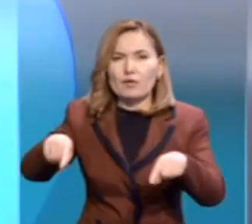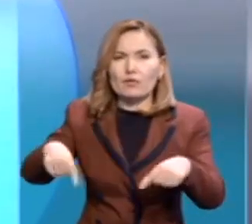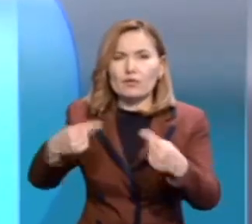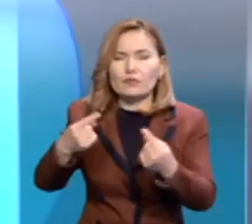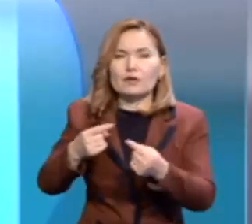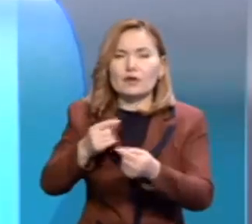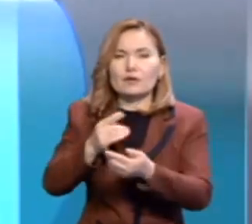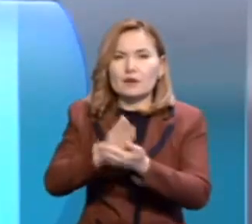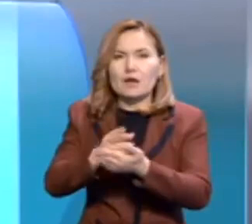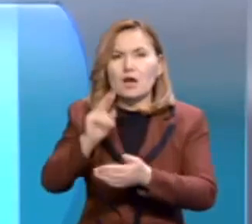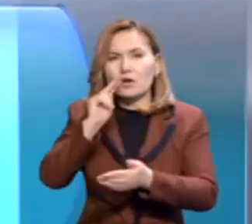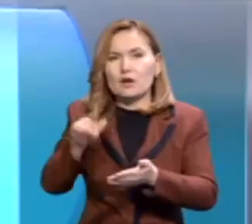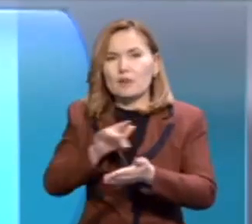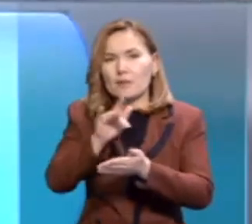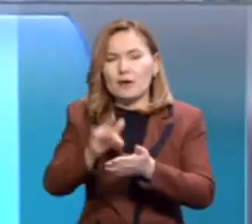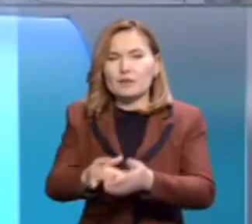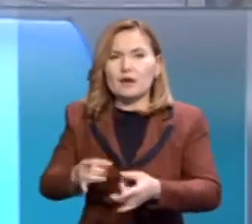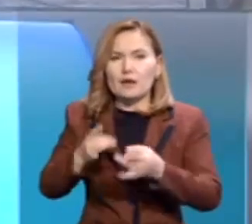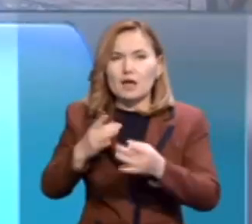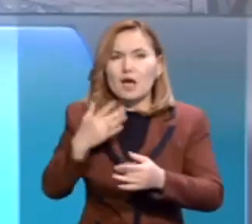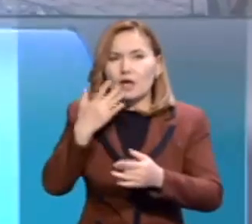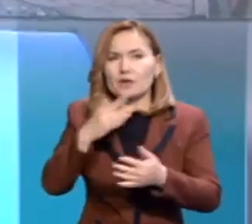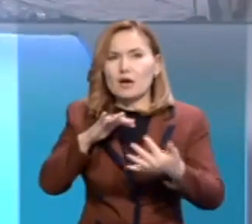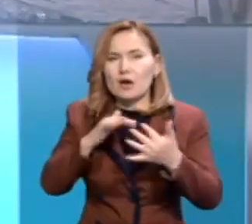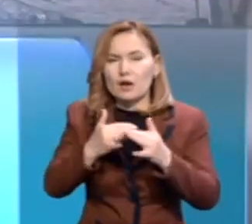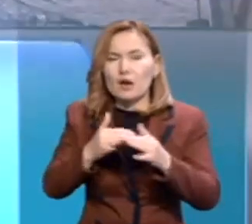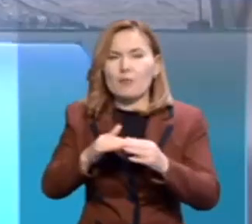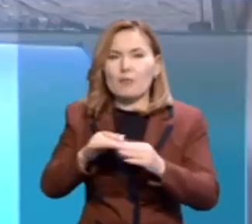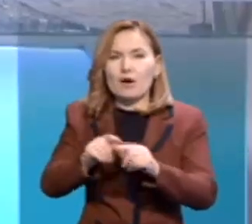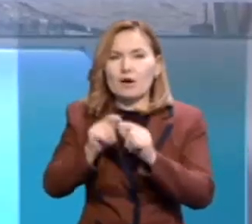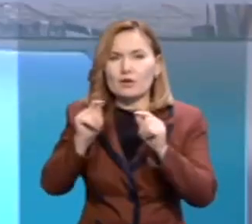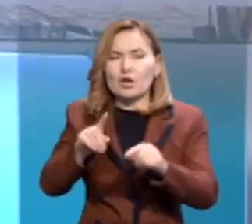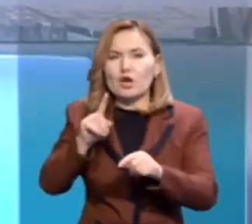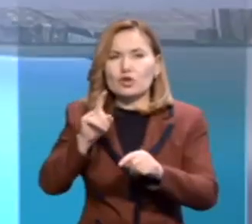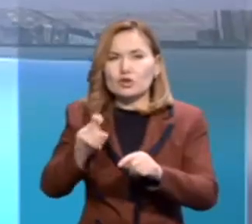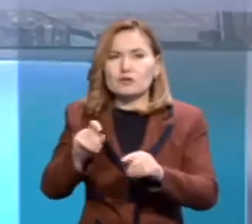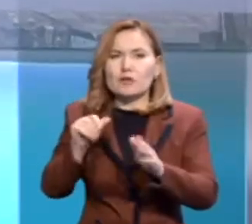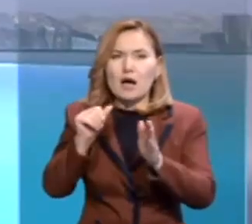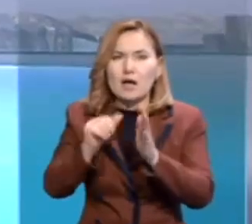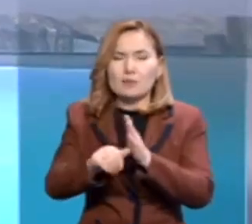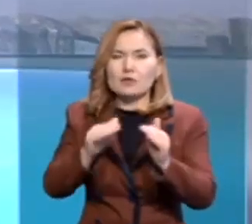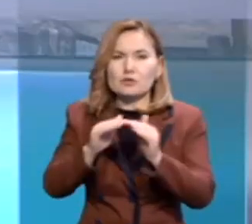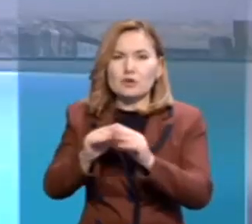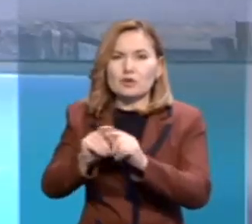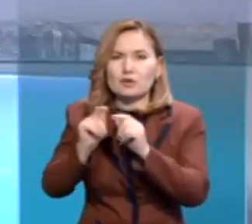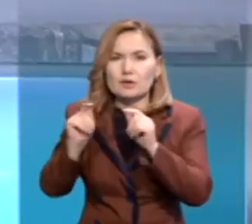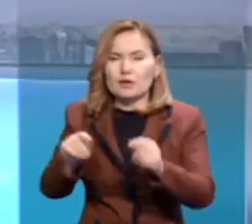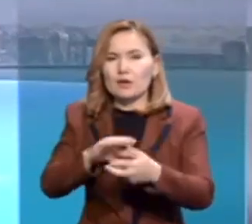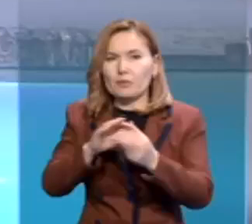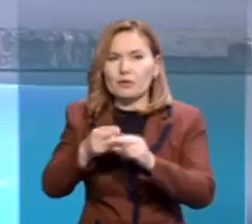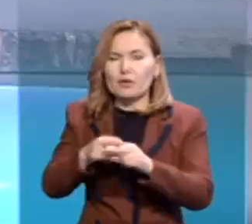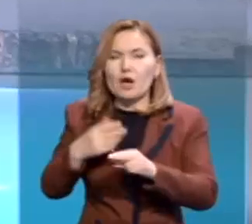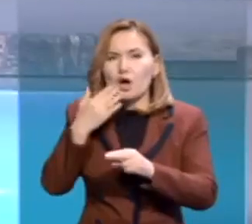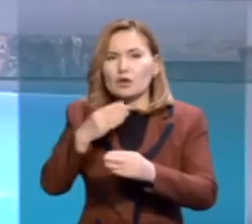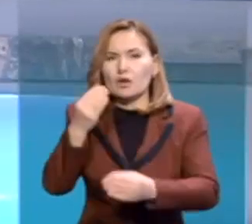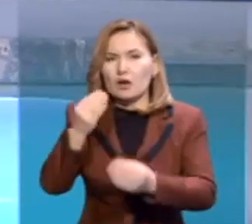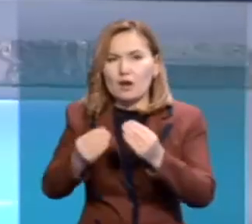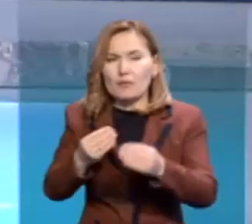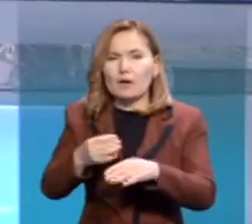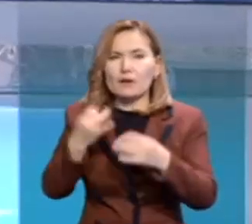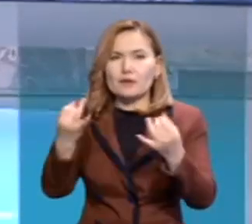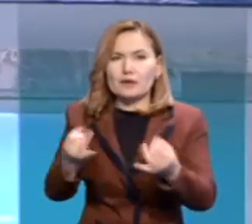келеді. Шымкент қаласында мерекеде этно ауыл жасақталып 160-қа тарта киіз үй тігілді. Думан көрігін ұлттық ойындар